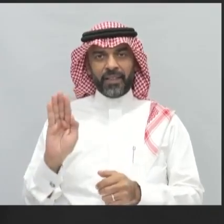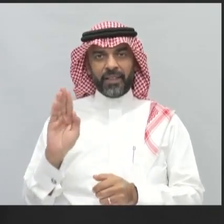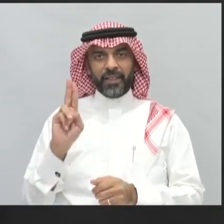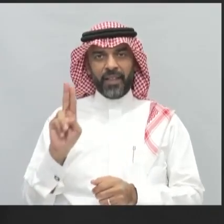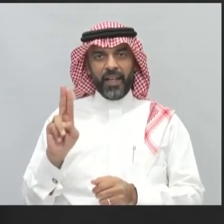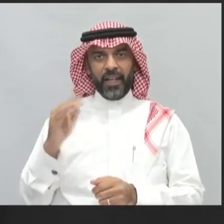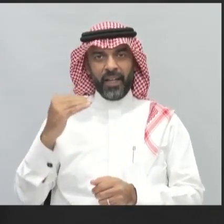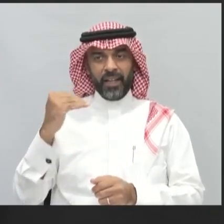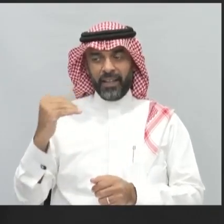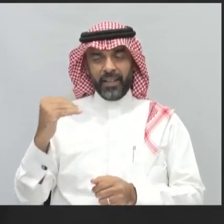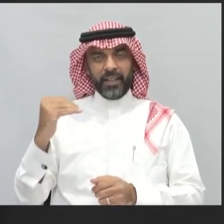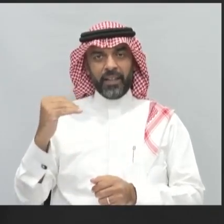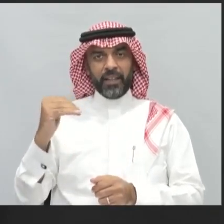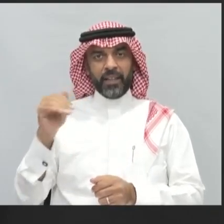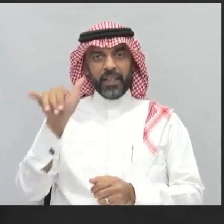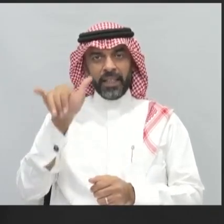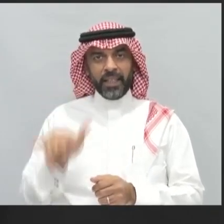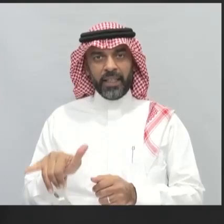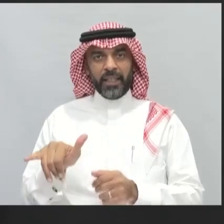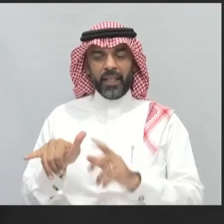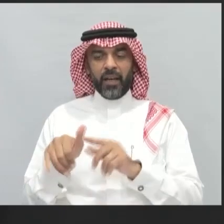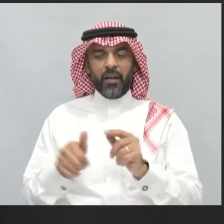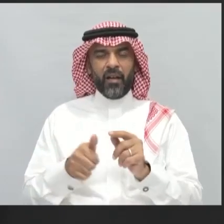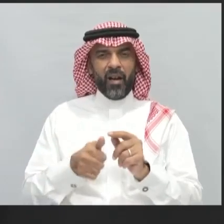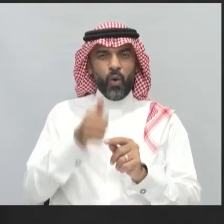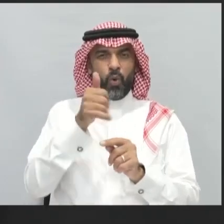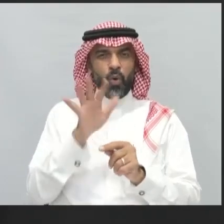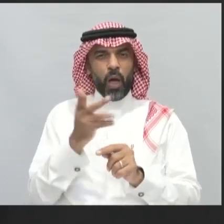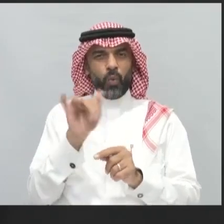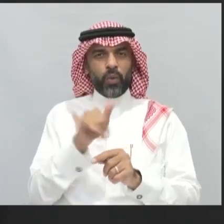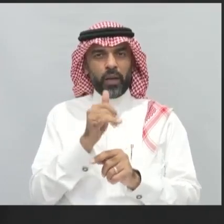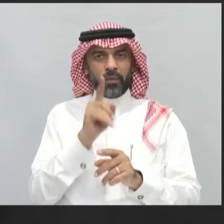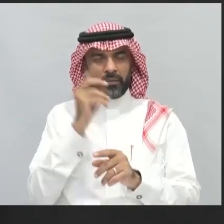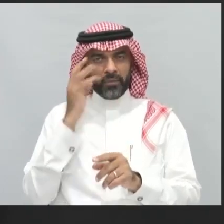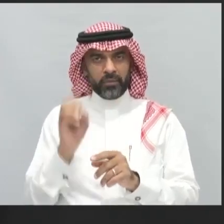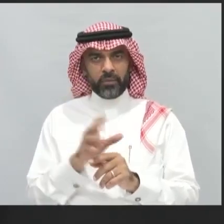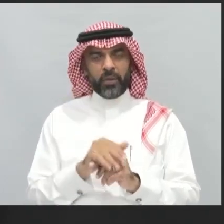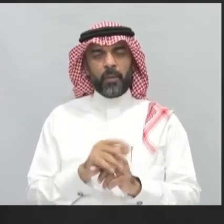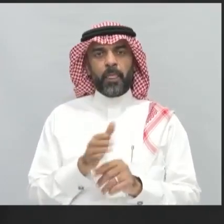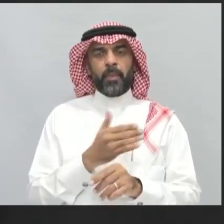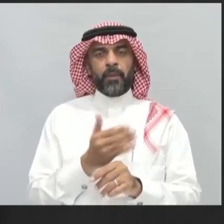استحيا الابن من ابيه